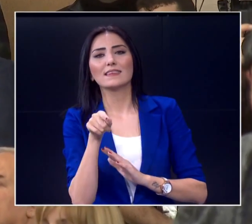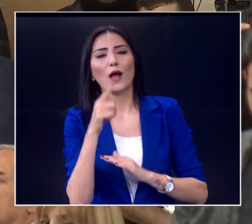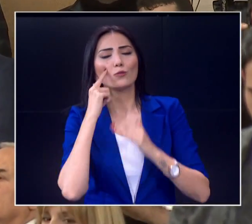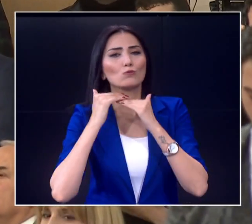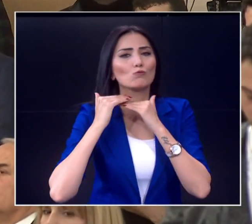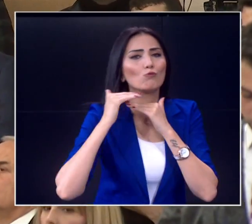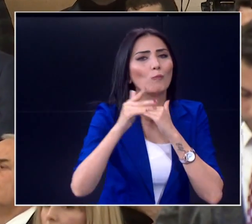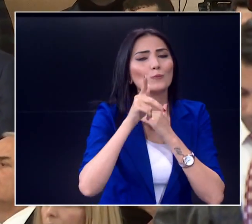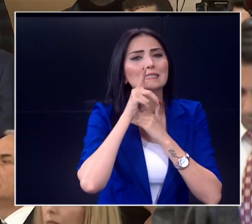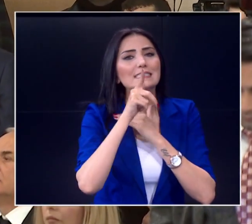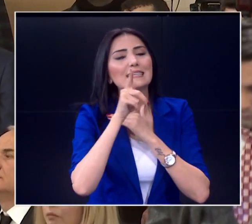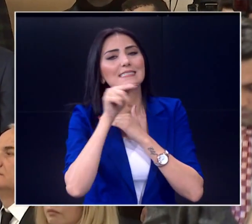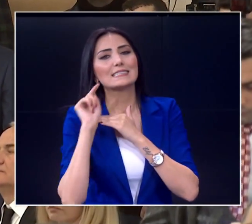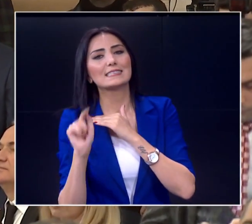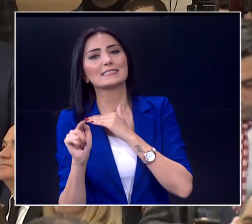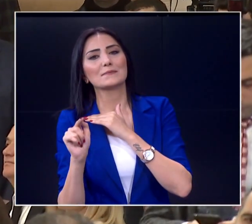toplumun sesidir.